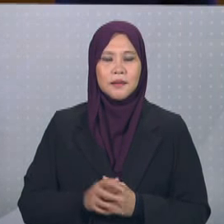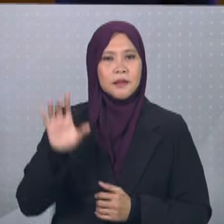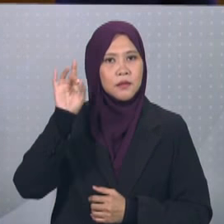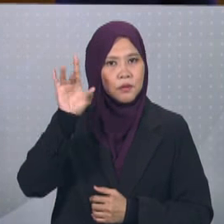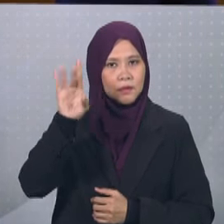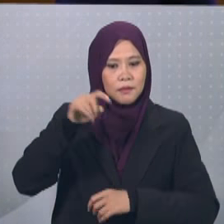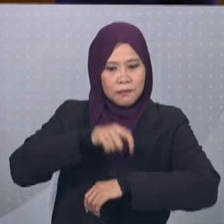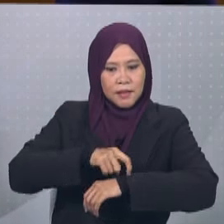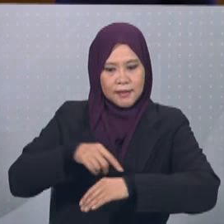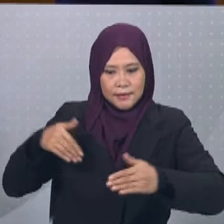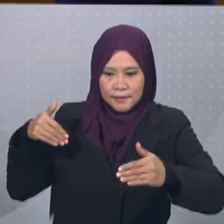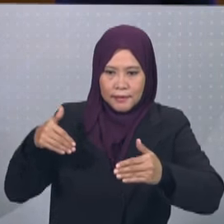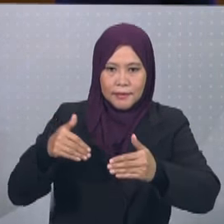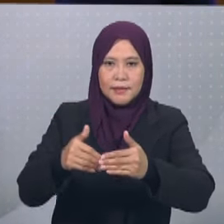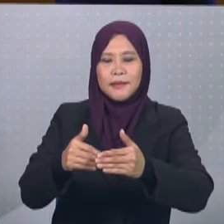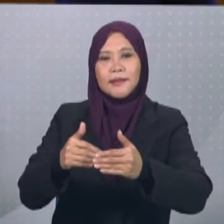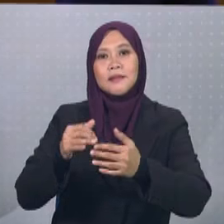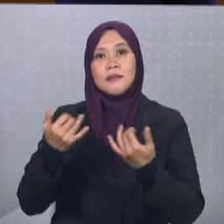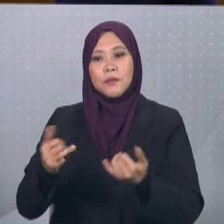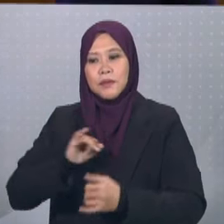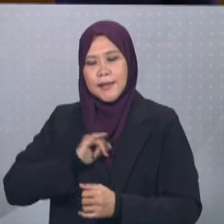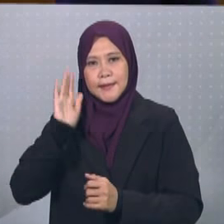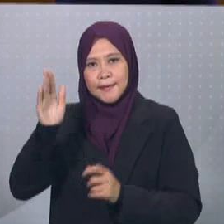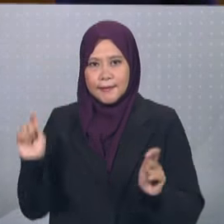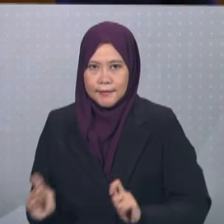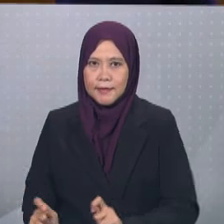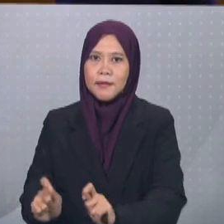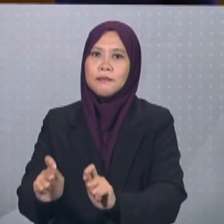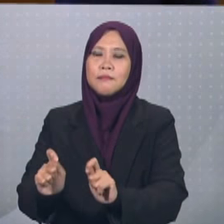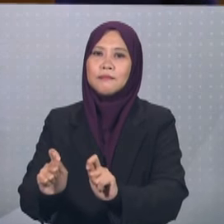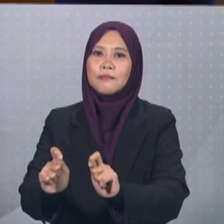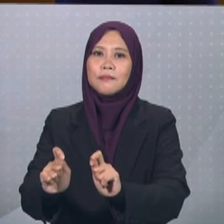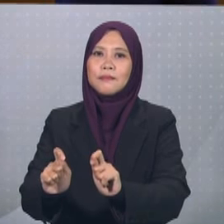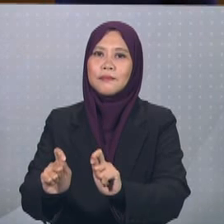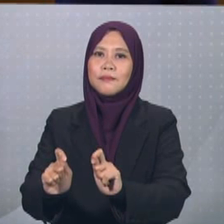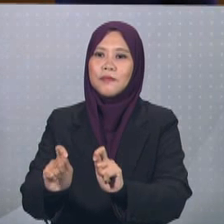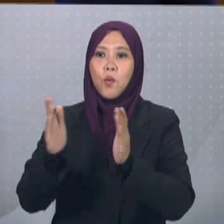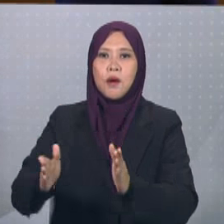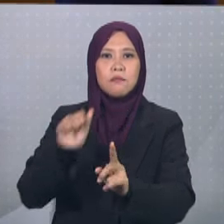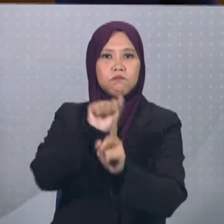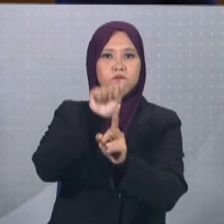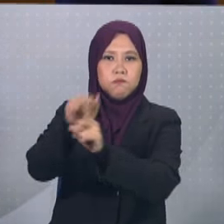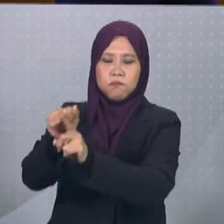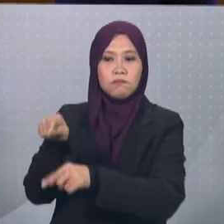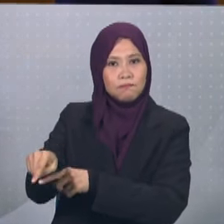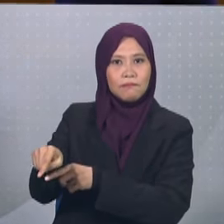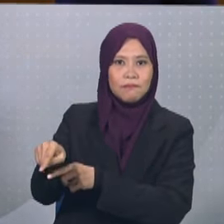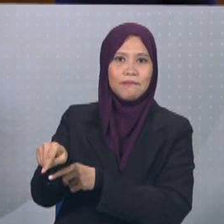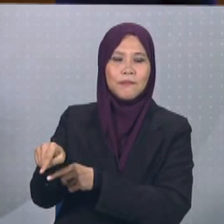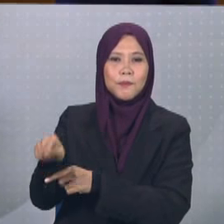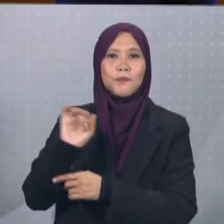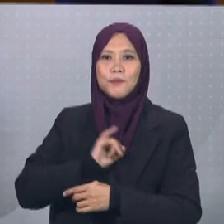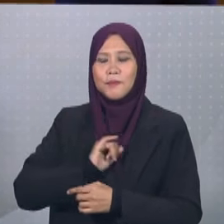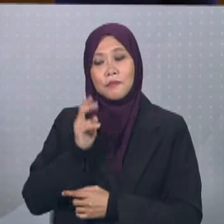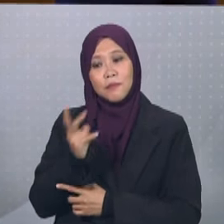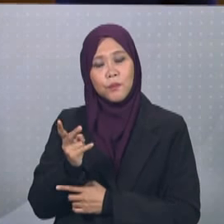insyaAllah dalam masa terdekat ini, ya, saya akan ambil tindakan ke atas sindiket ini. Dan saya